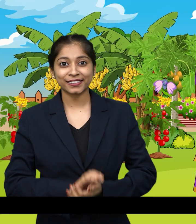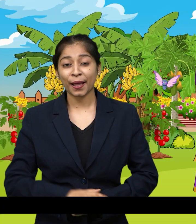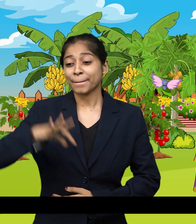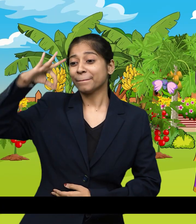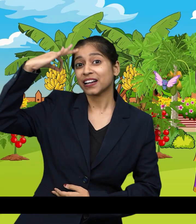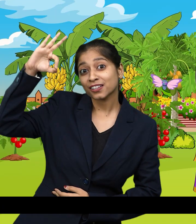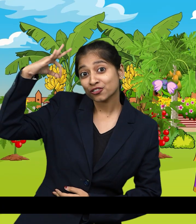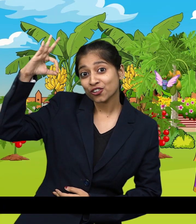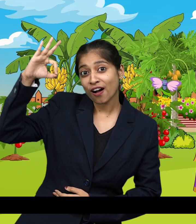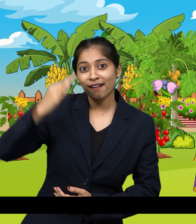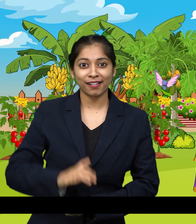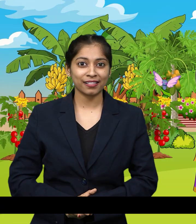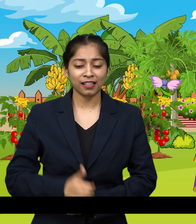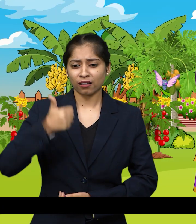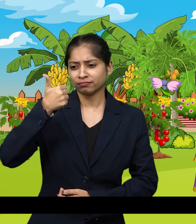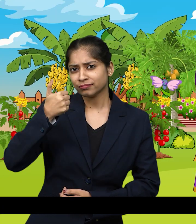बैंगन, भिंडी,